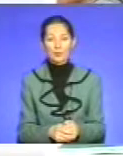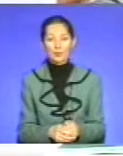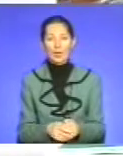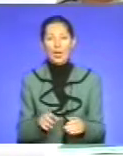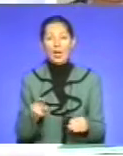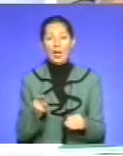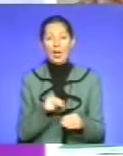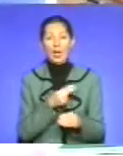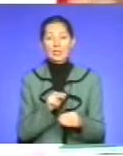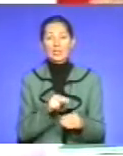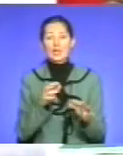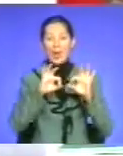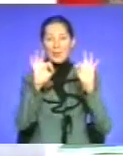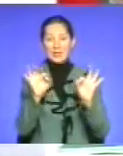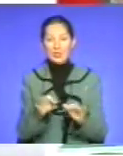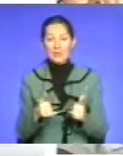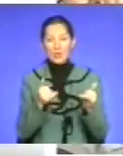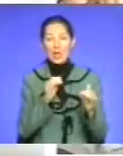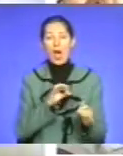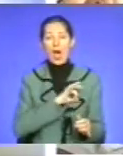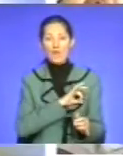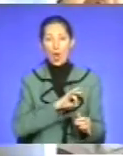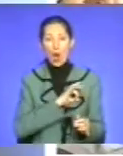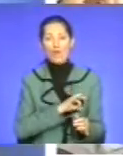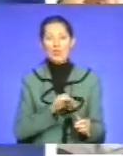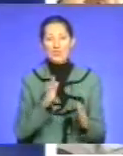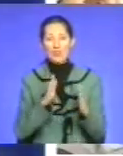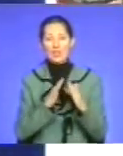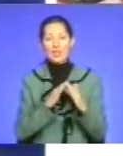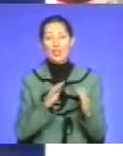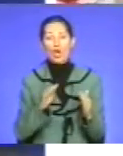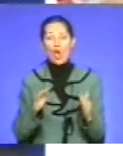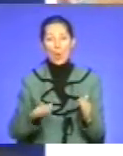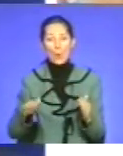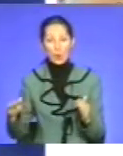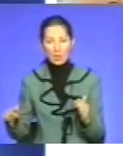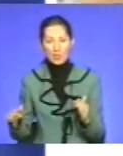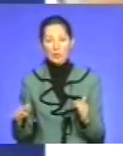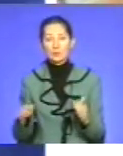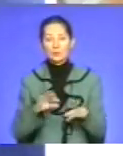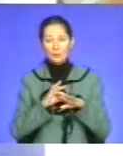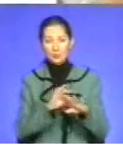Зцілення мистецтвом. Для вихованців дитячих будинків у Тернополі проводять майстер-класи з арт-терапії.